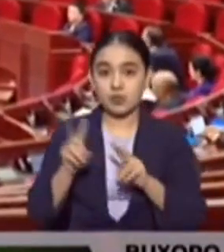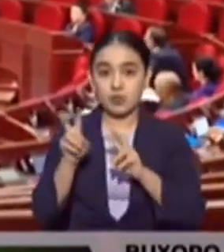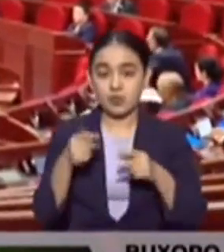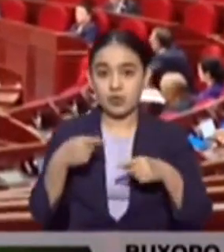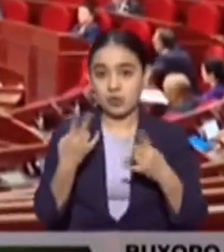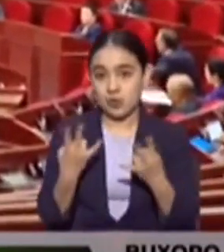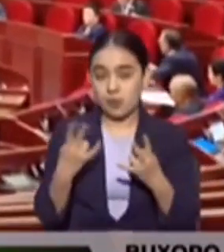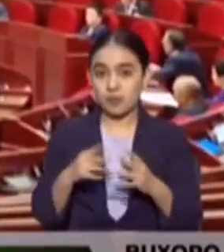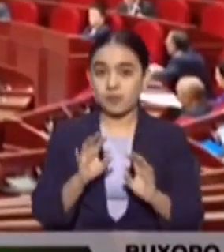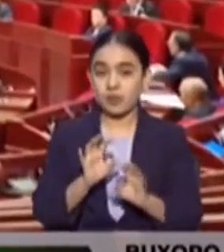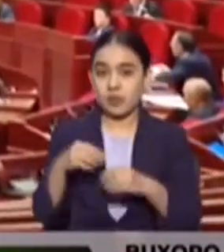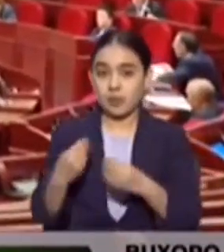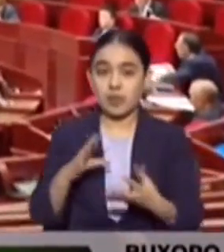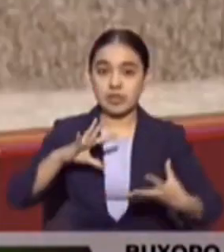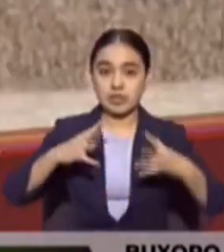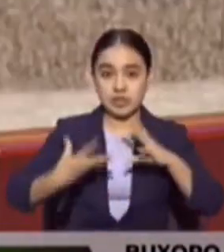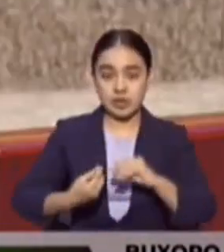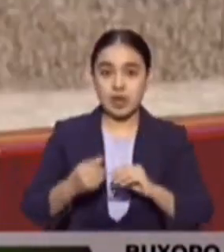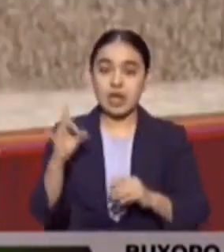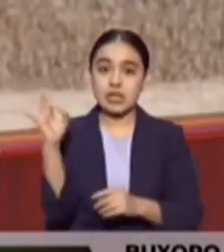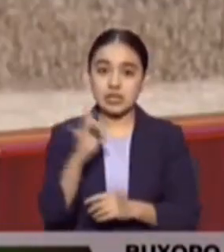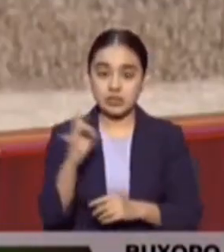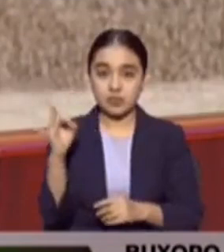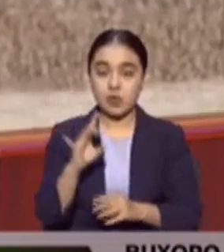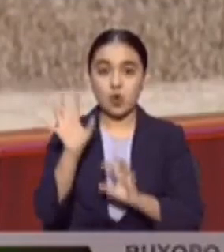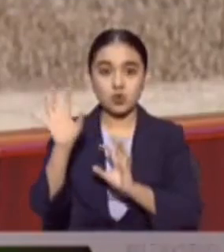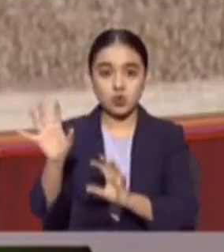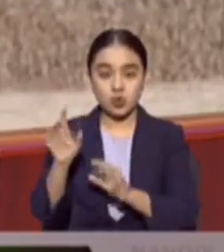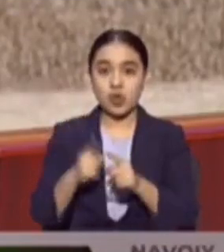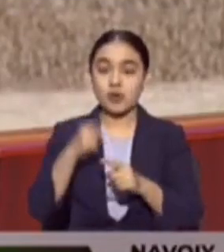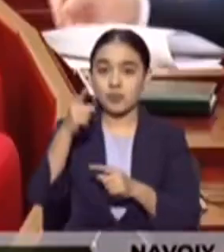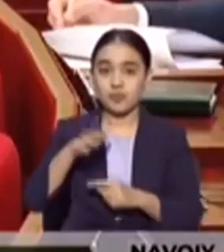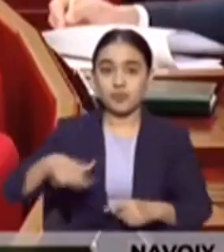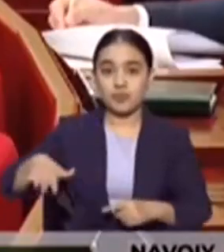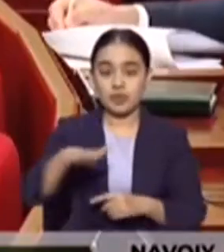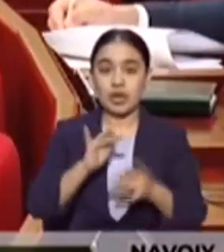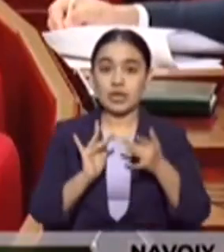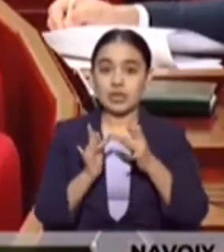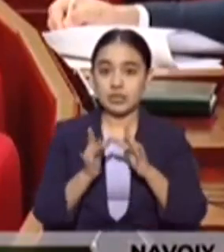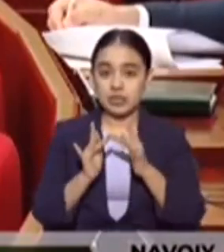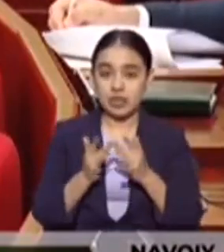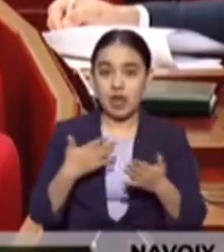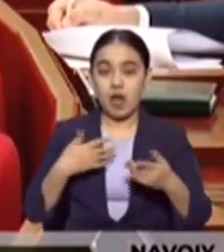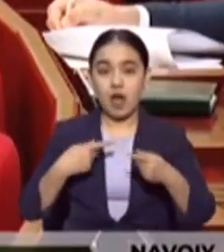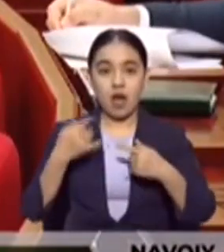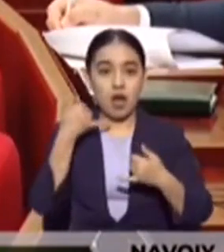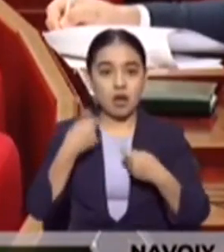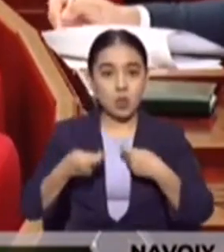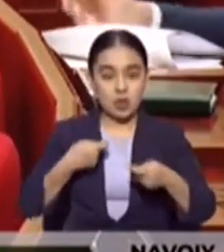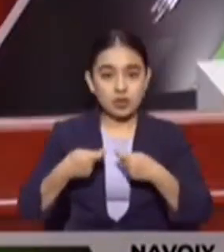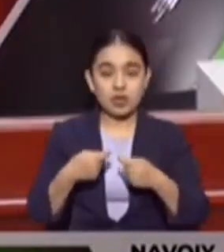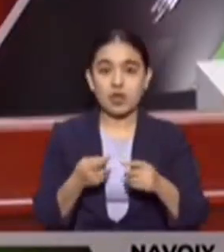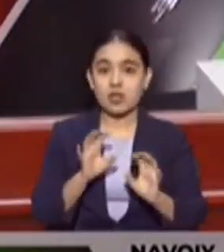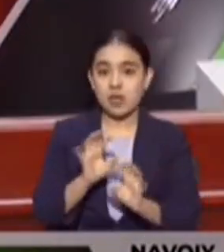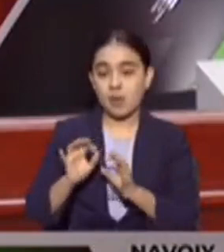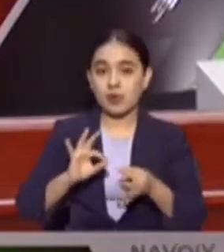lozim darajada qo'yilmaganligi natijasida respublikamizning tog'li va olis hududlarida internet va aloqa qamrovini ta'minlashda bir